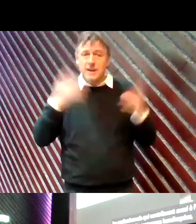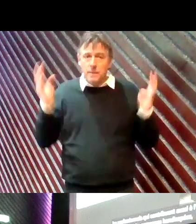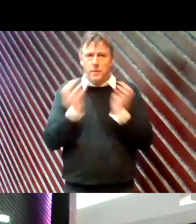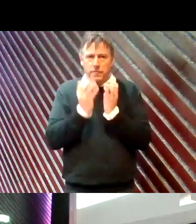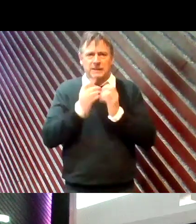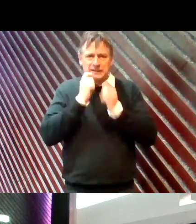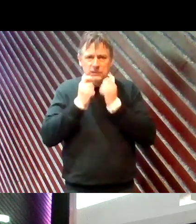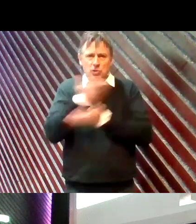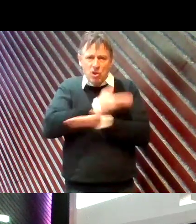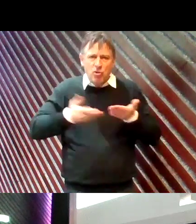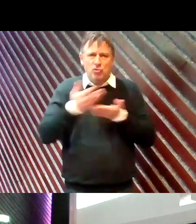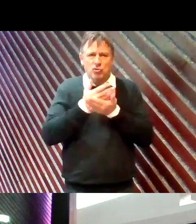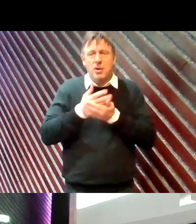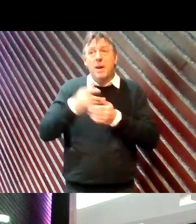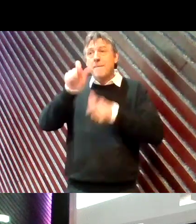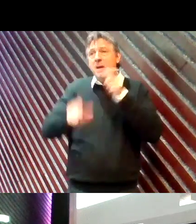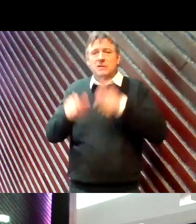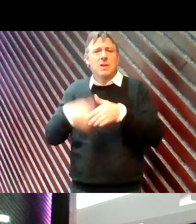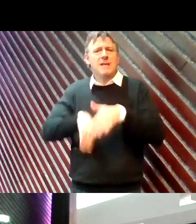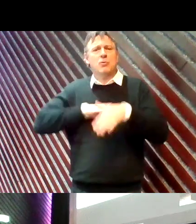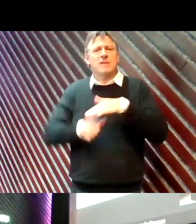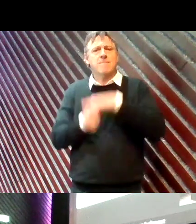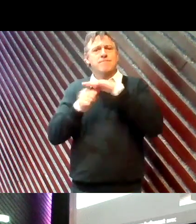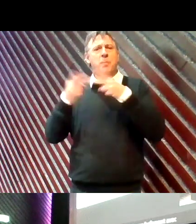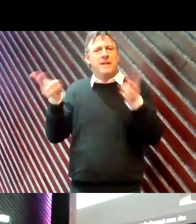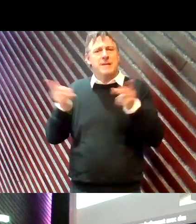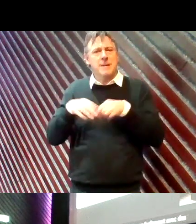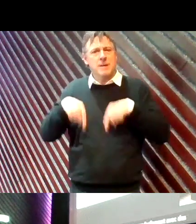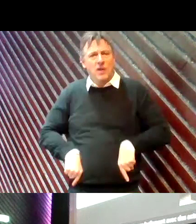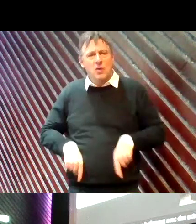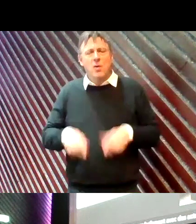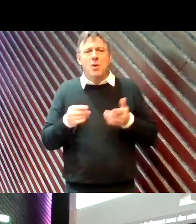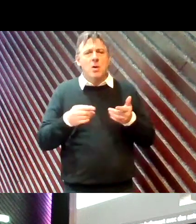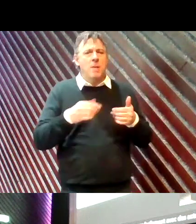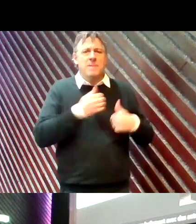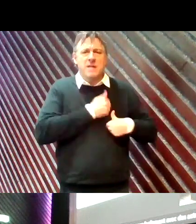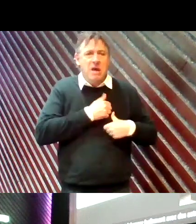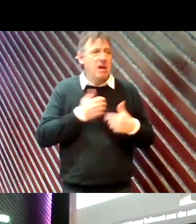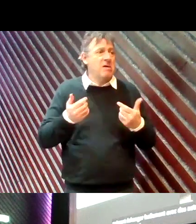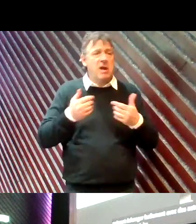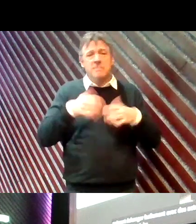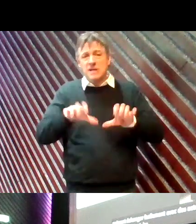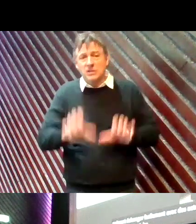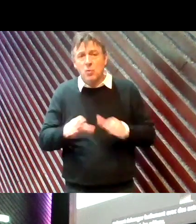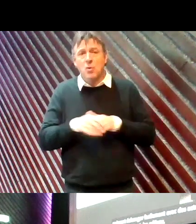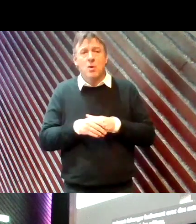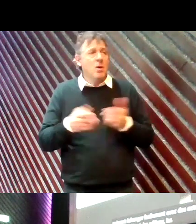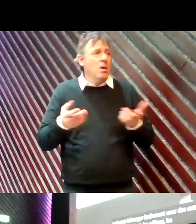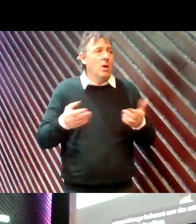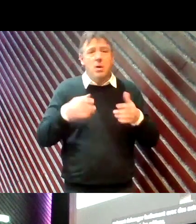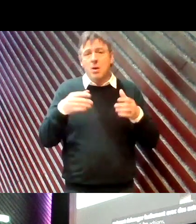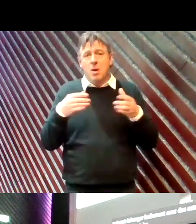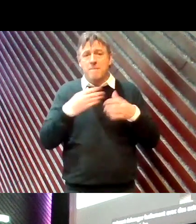avec les acteurs publics, le gouvernement, les ministères, les administrations, les élus, les collectivités,